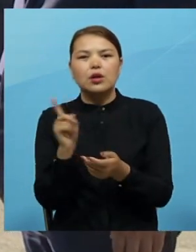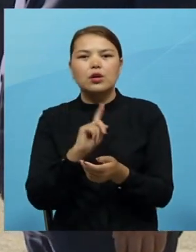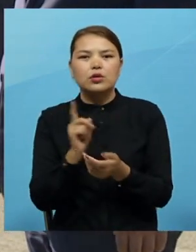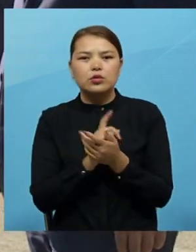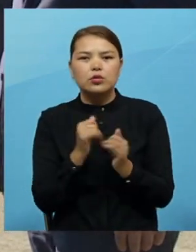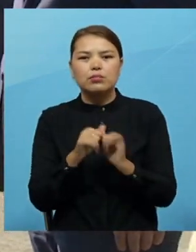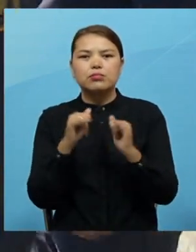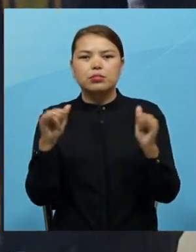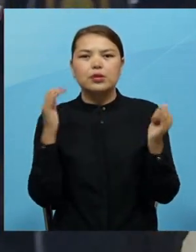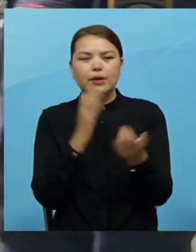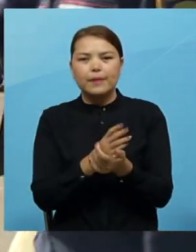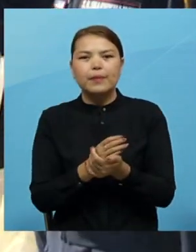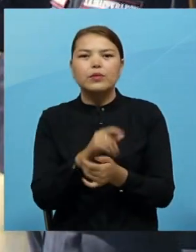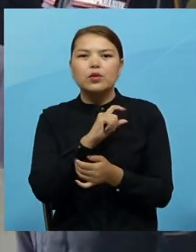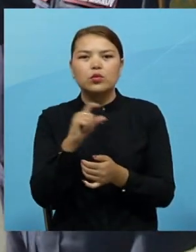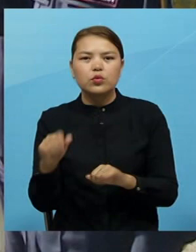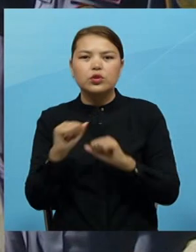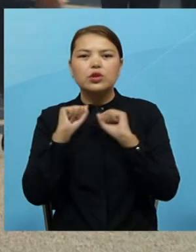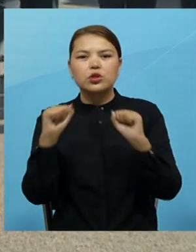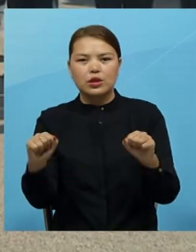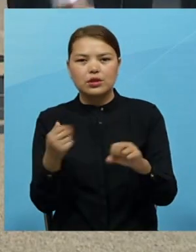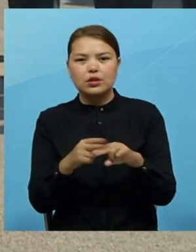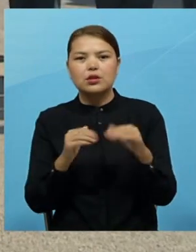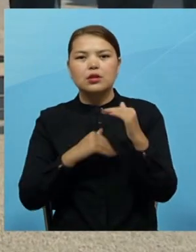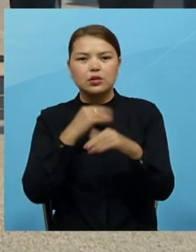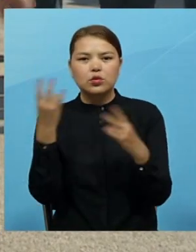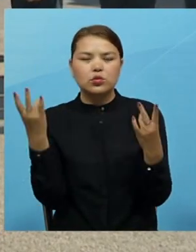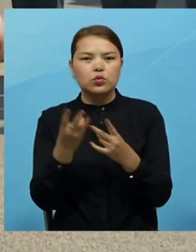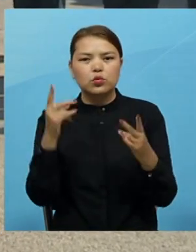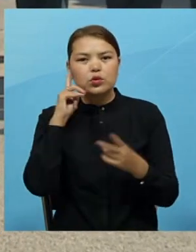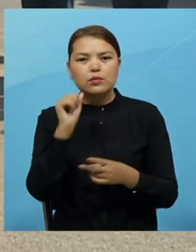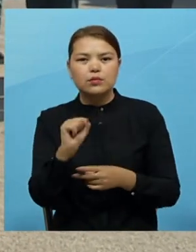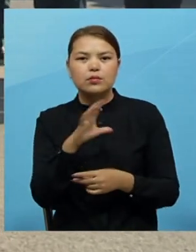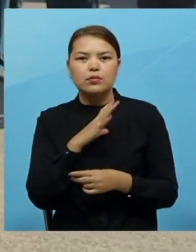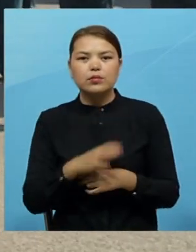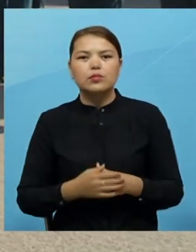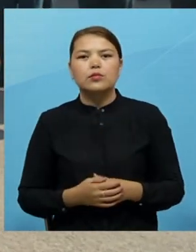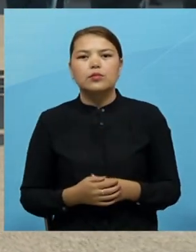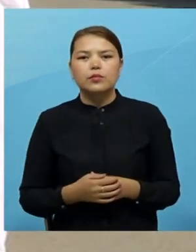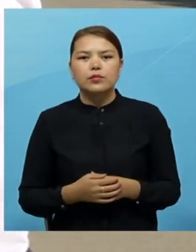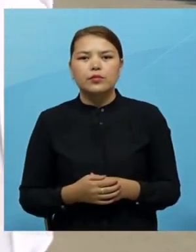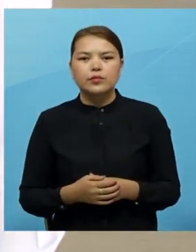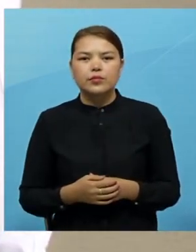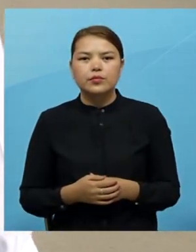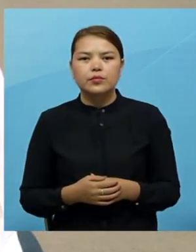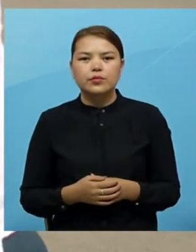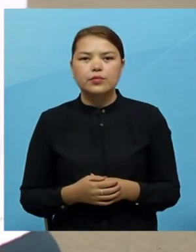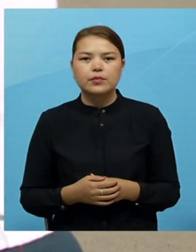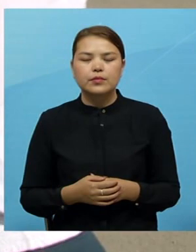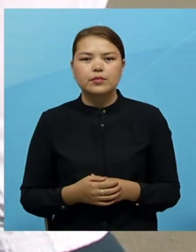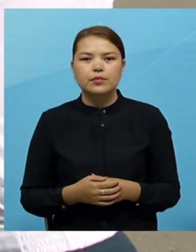министрі аймақтардың дамуына байланысты азаматтық қорғаныс саласы да өркендеу керек екенін атап өтті.